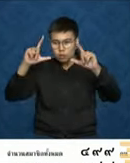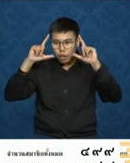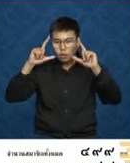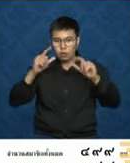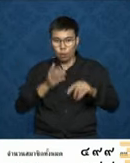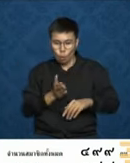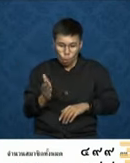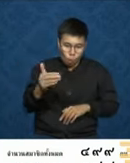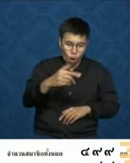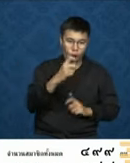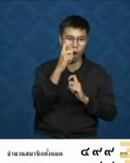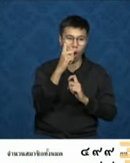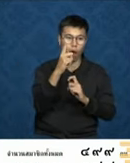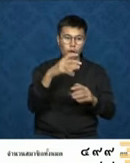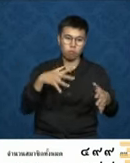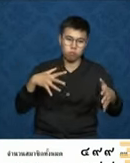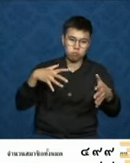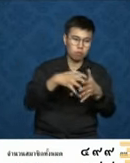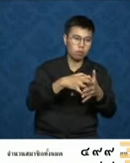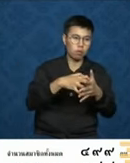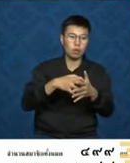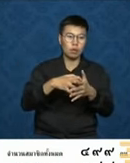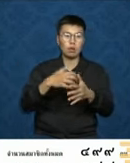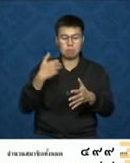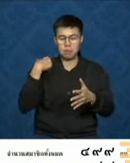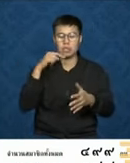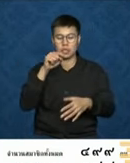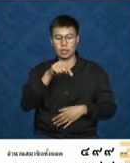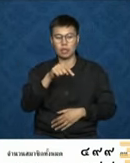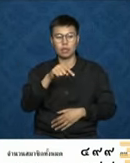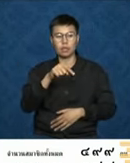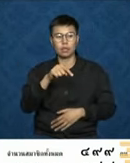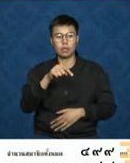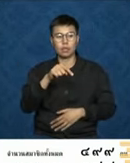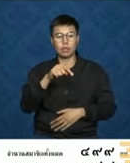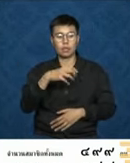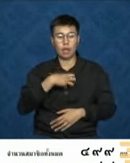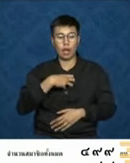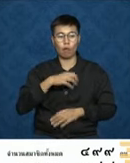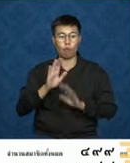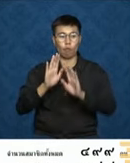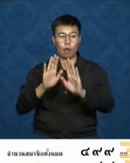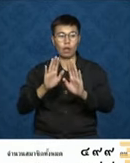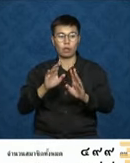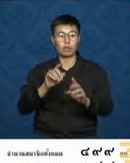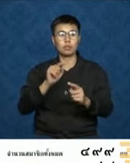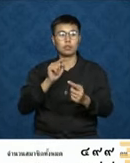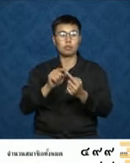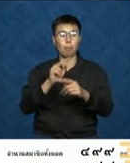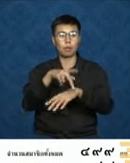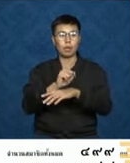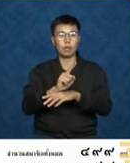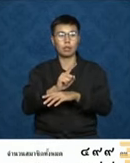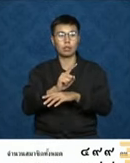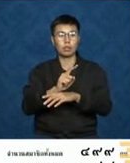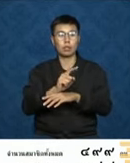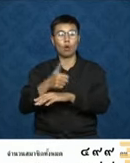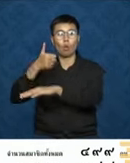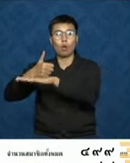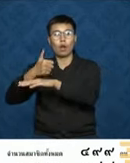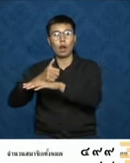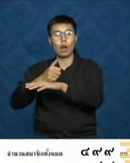อาถรรพ์นะครับโค้งอันตรายซึ่งเป็นแค่เพียง 1จุดนะครับก็อยากให้ทางอ่าฝากฝากเรียนท่านประธานนะครับไปถึงอธิบดีกรม